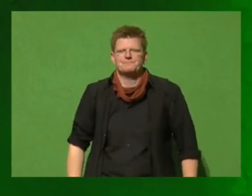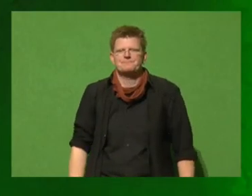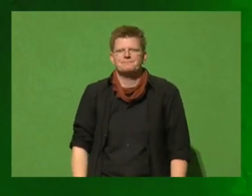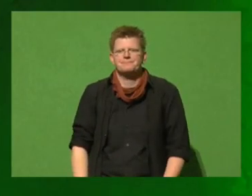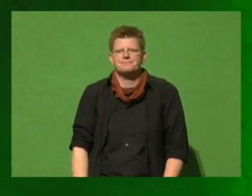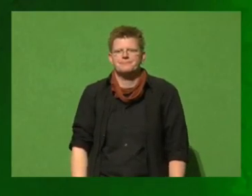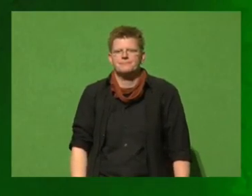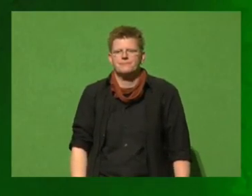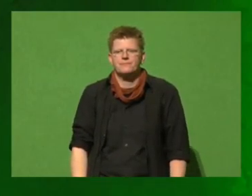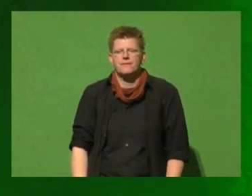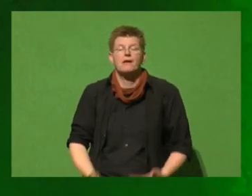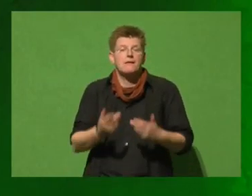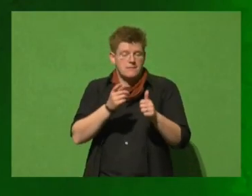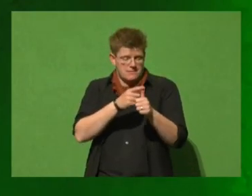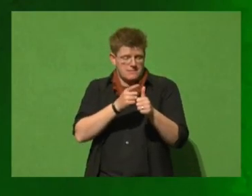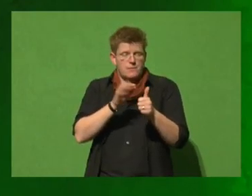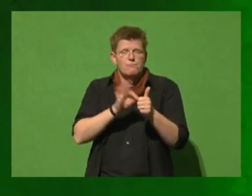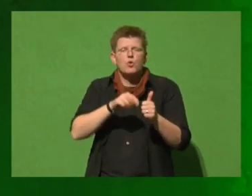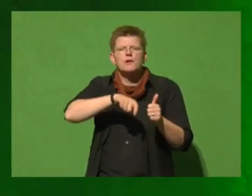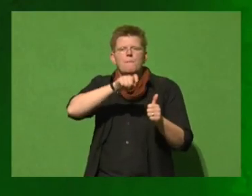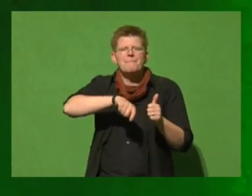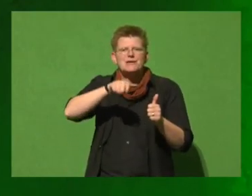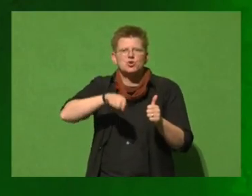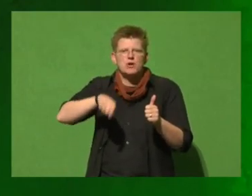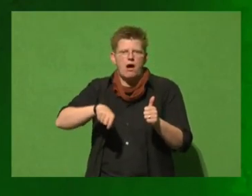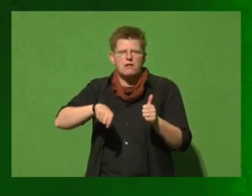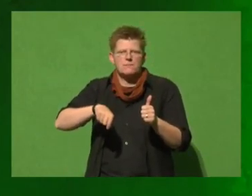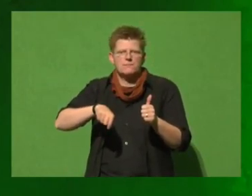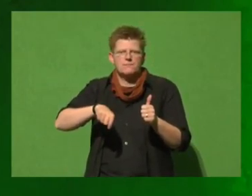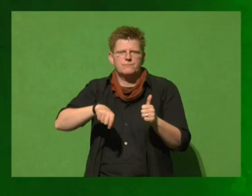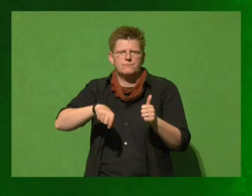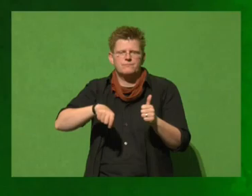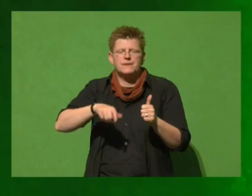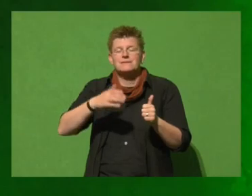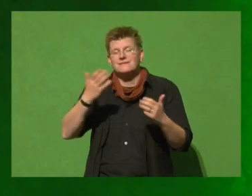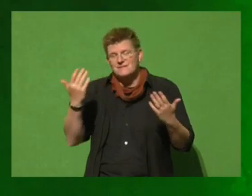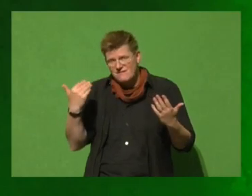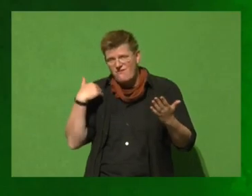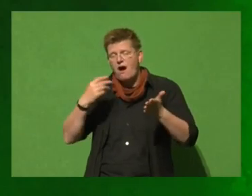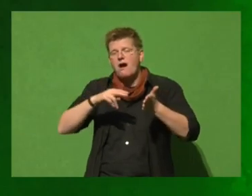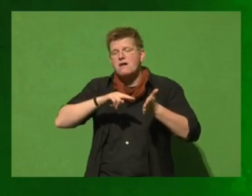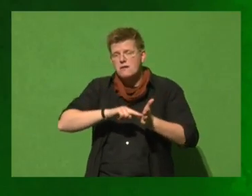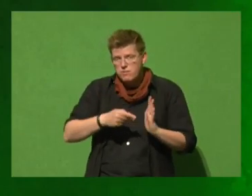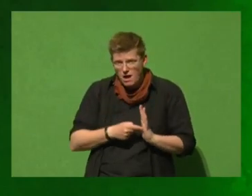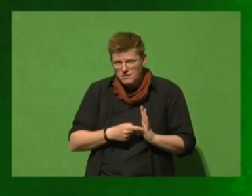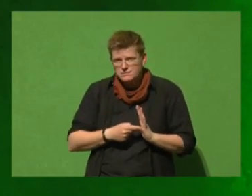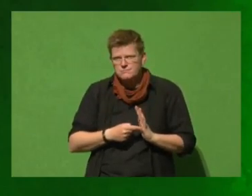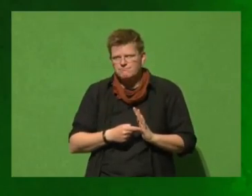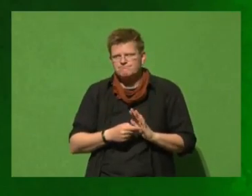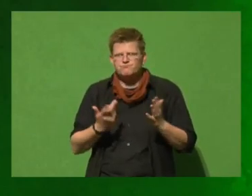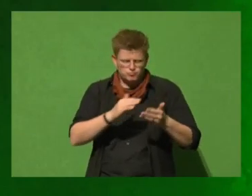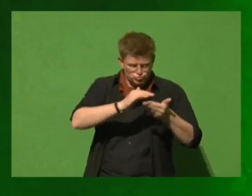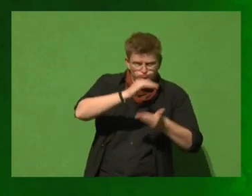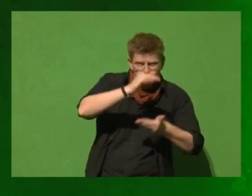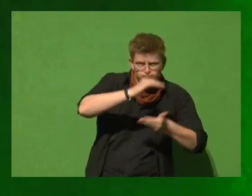Zum einen beim Personal, und da kommt etwas nicht Erfreuliches hinzu. Geplant hatten wir ja eine Größenordnung, und da haben